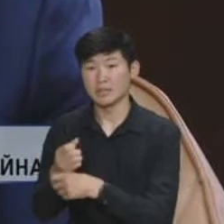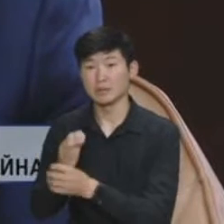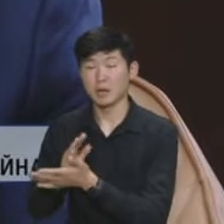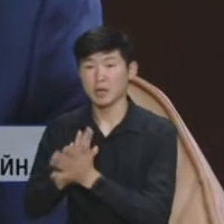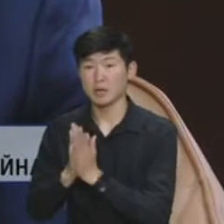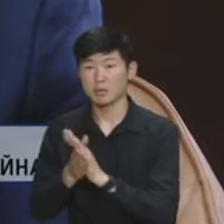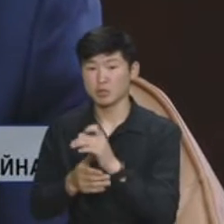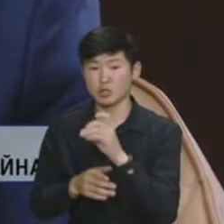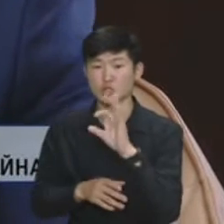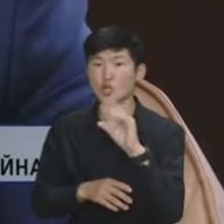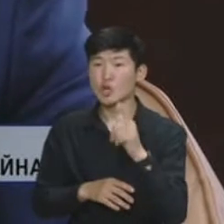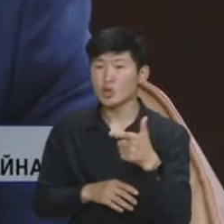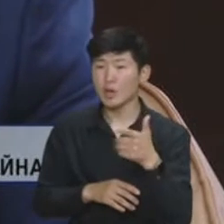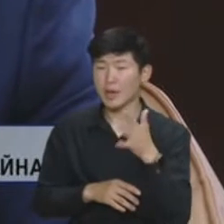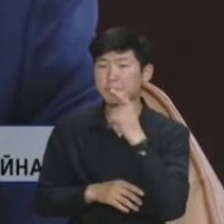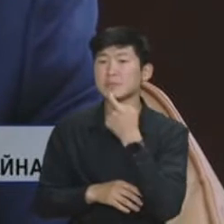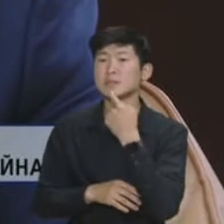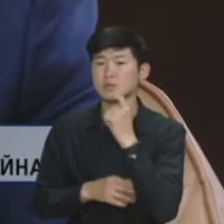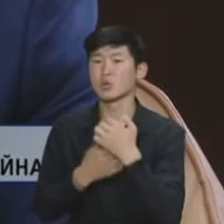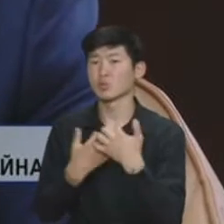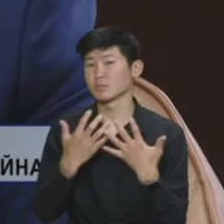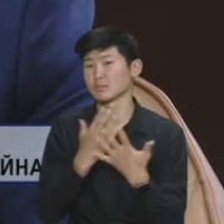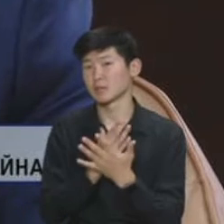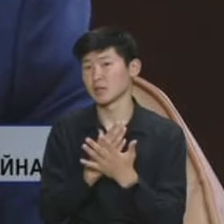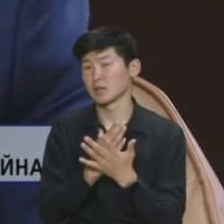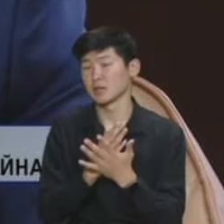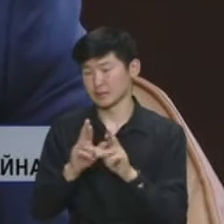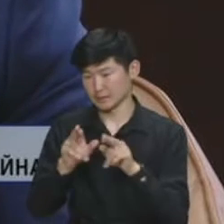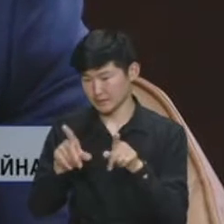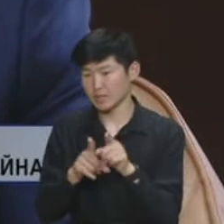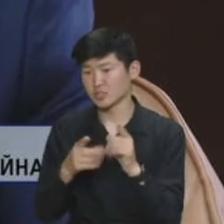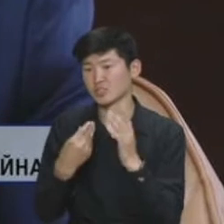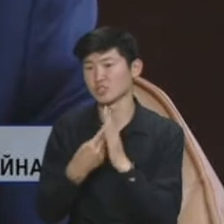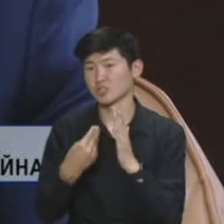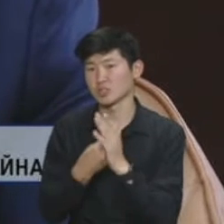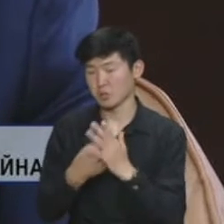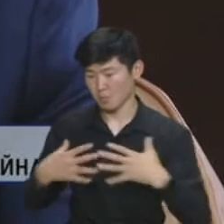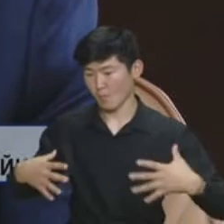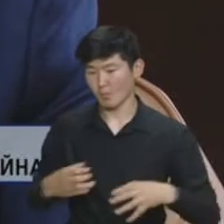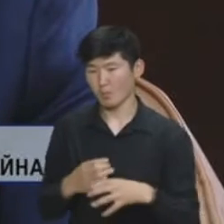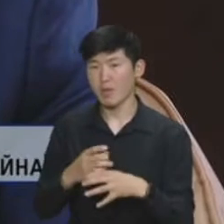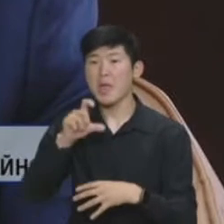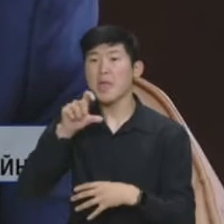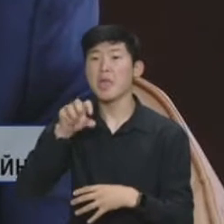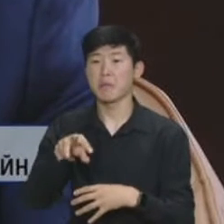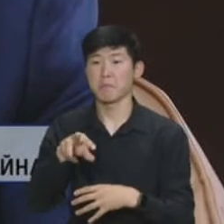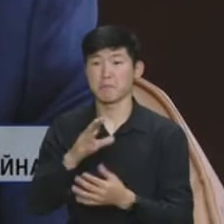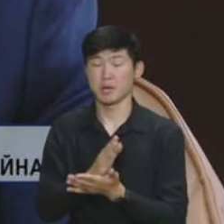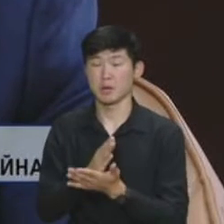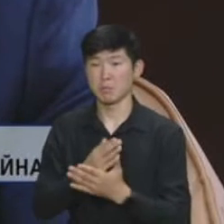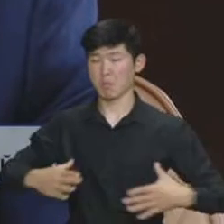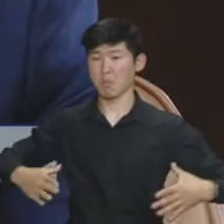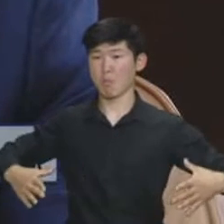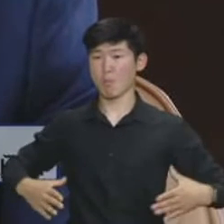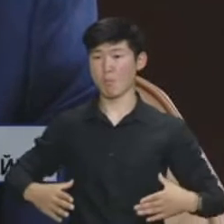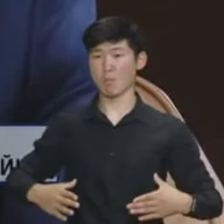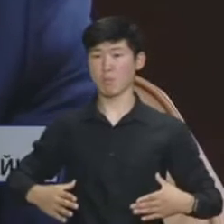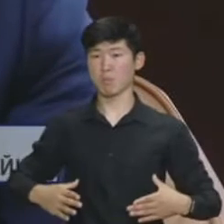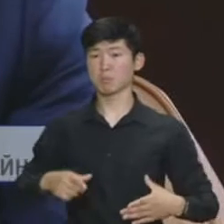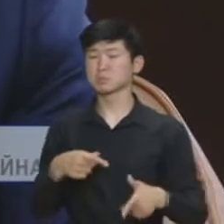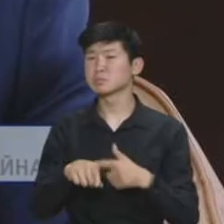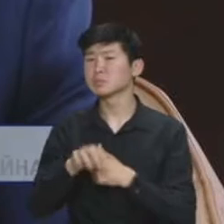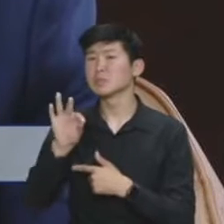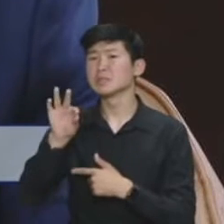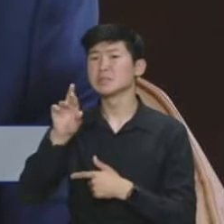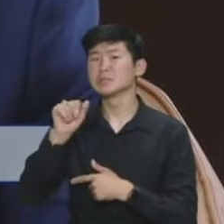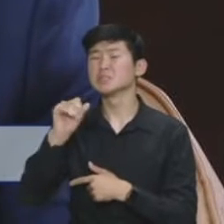А сүрэг нөлөө нь бол маш их хэмжээний байдаг. Яг үүнтэй адилхан жишээлбэл турадаг юм уу даа. Тэр турадаг юм үз чинь болоод ямар